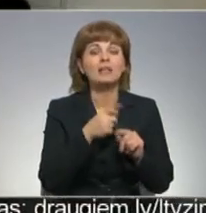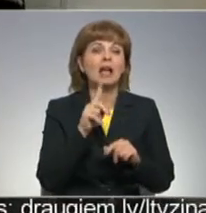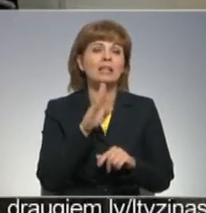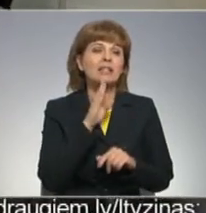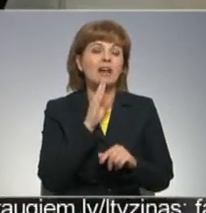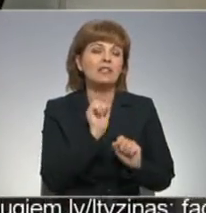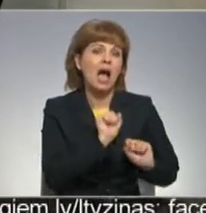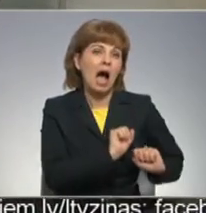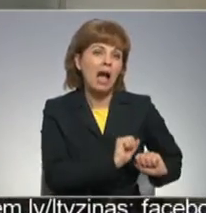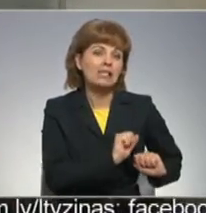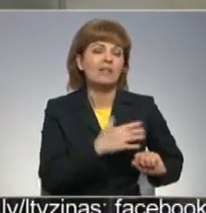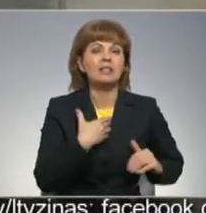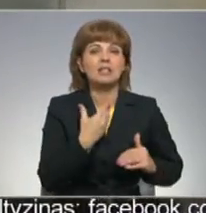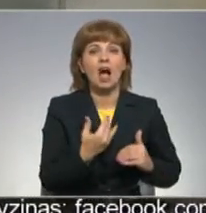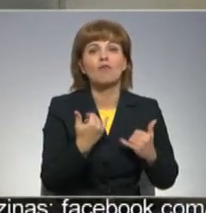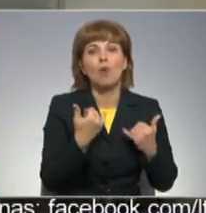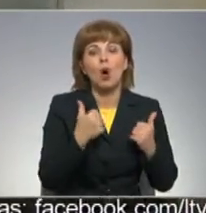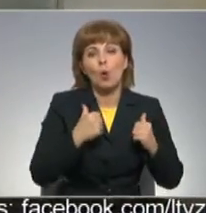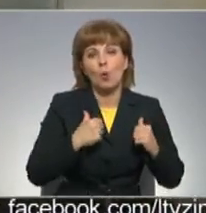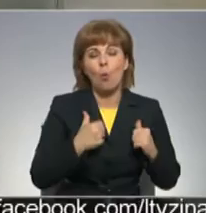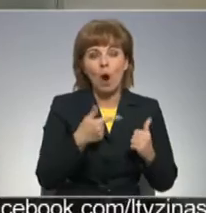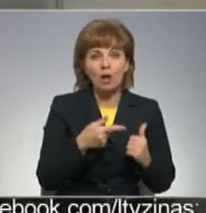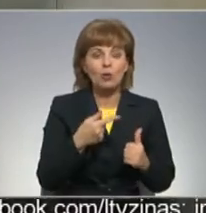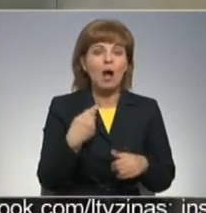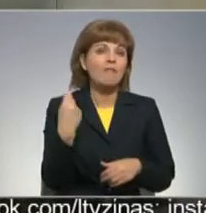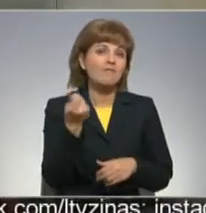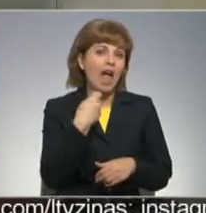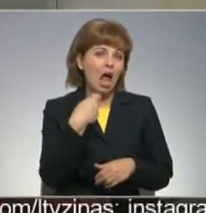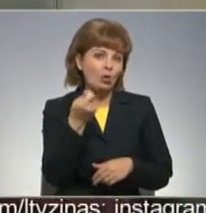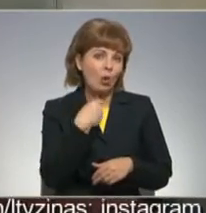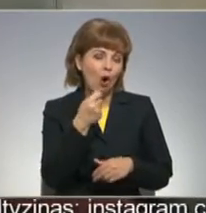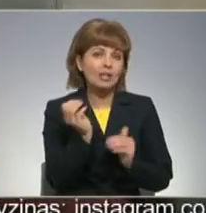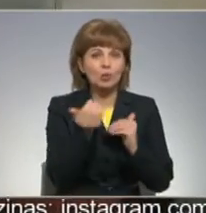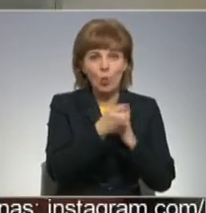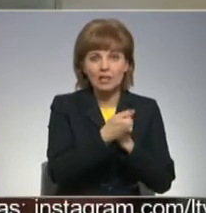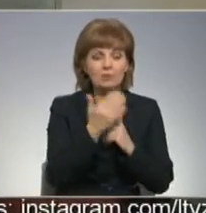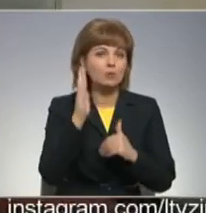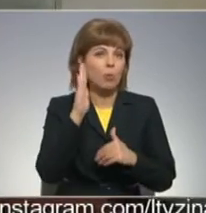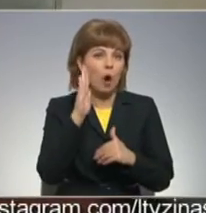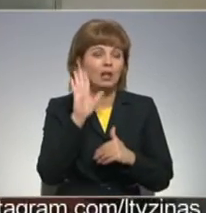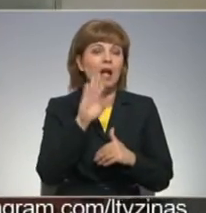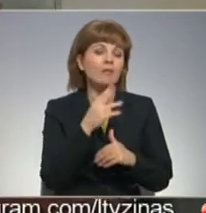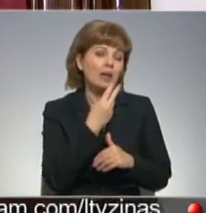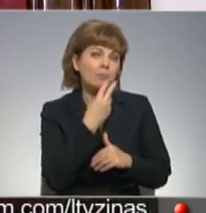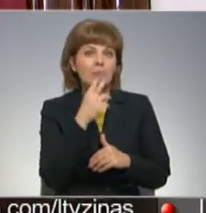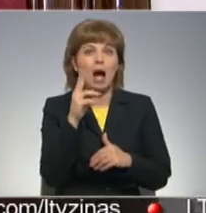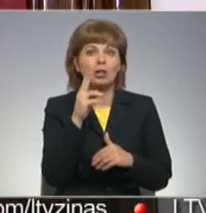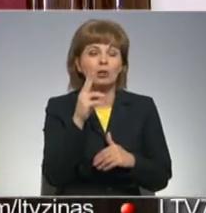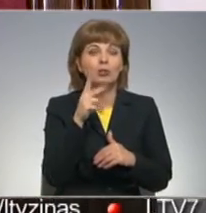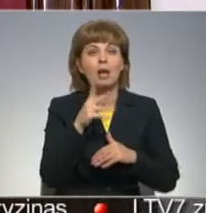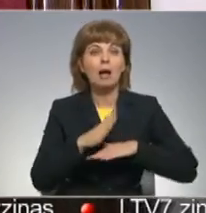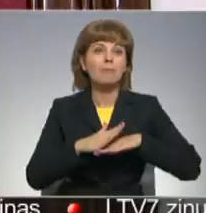kādreiz aizstāvējusi savu godu. Šeit ir arī vēdeklis, kurā ieslēpts spogulis un ar kuru nemanot varēja palūkoties, kā tu